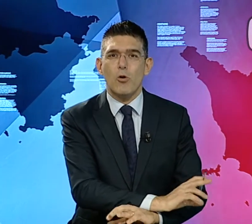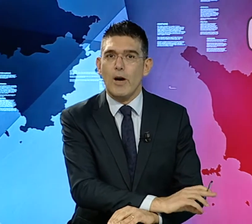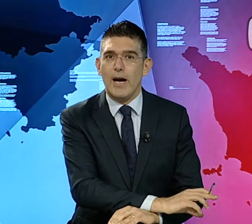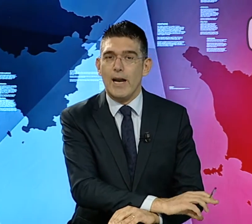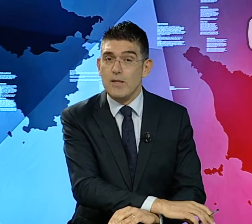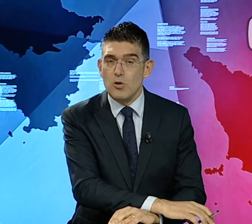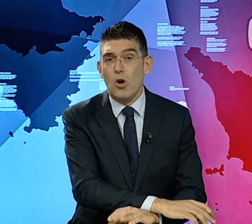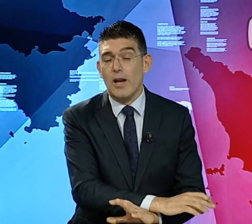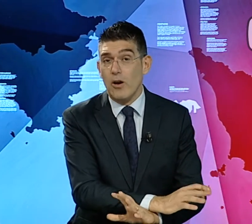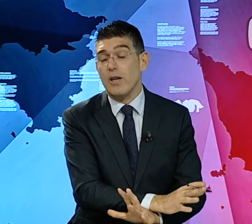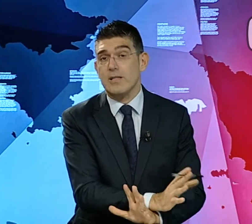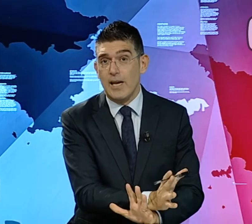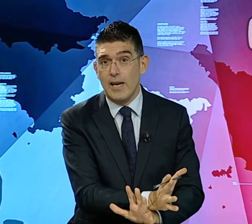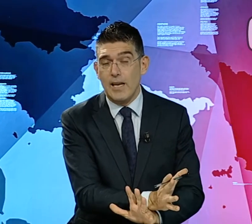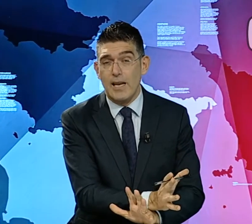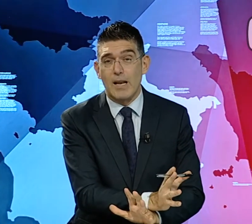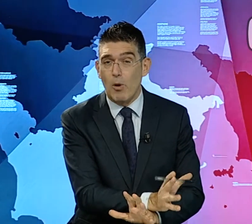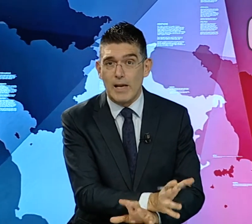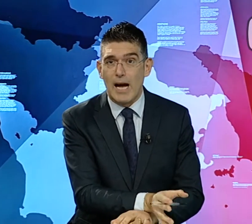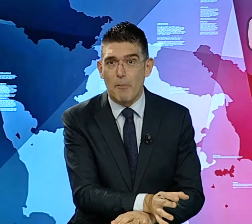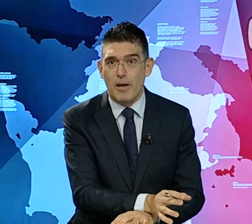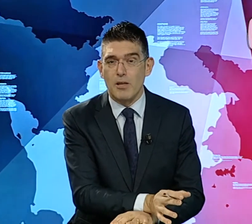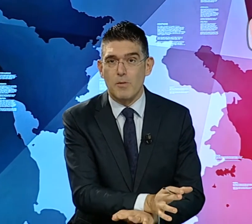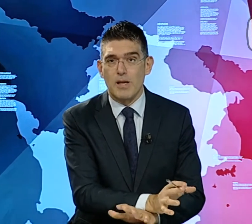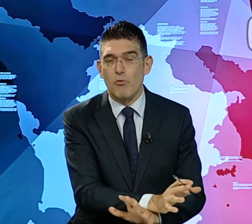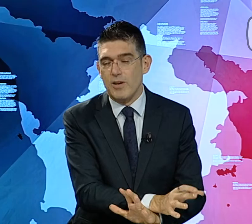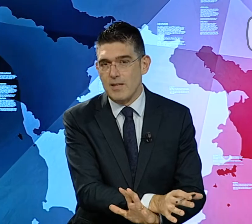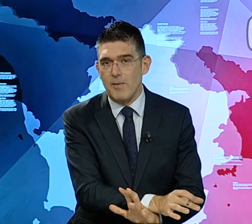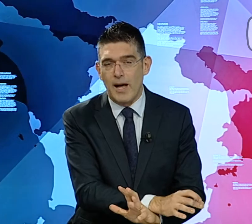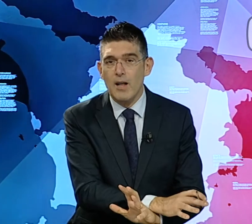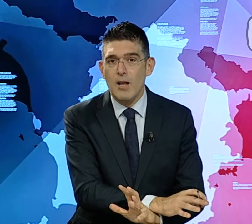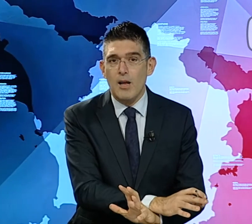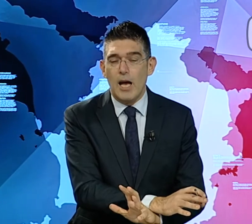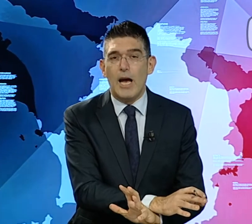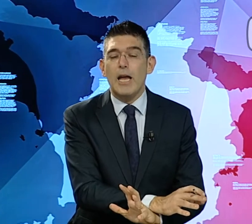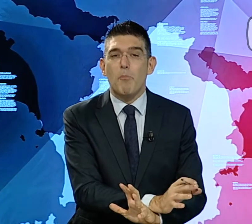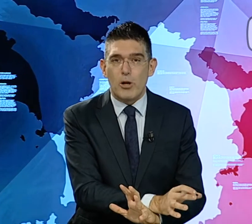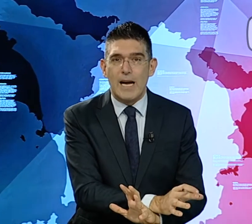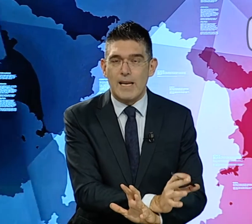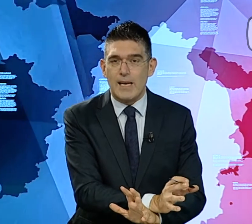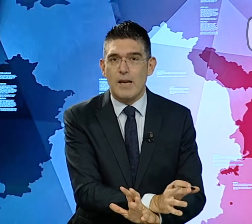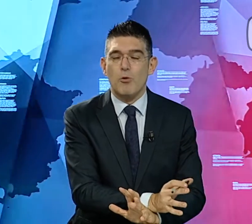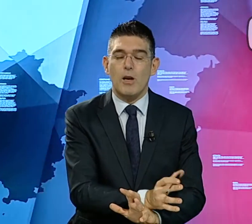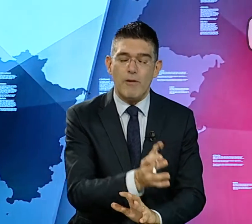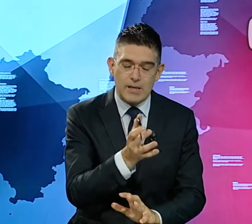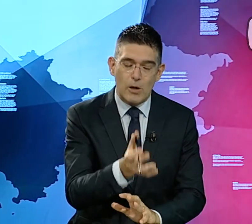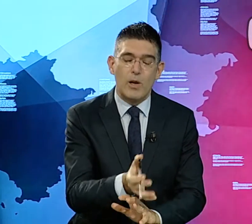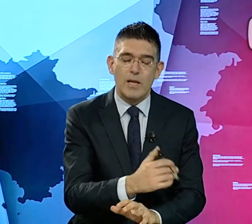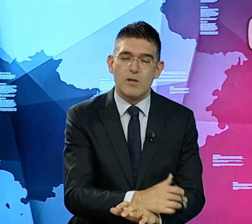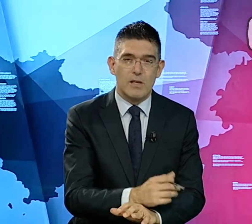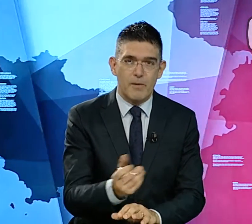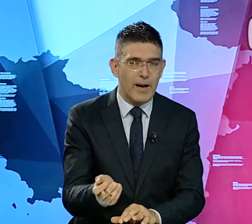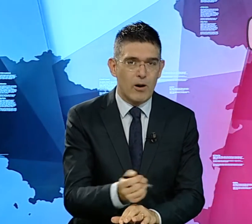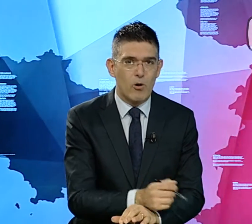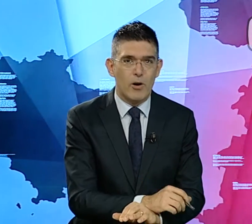con Luca Renzoni, le notizie di attualità perché insomma è stato un fine settimana importante da tanti punti di vista, un